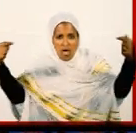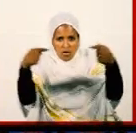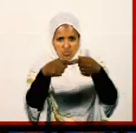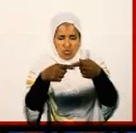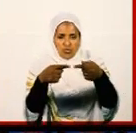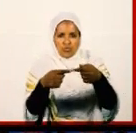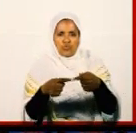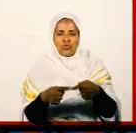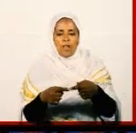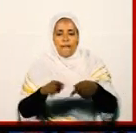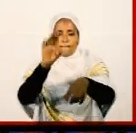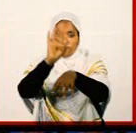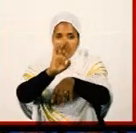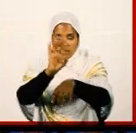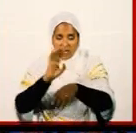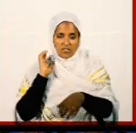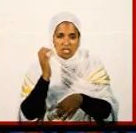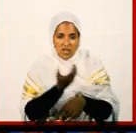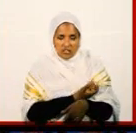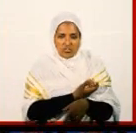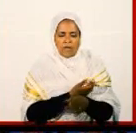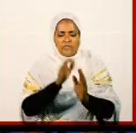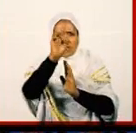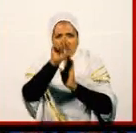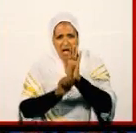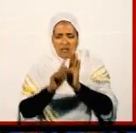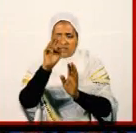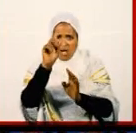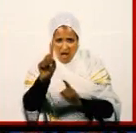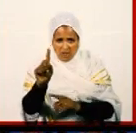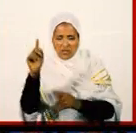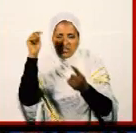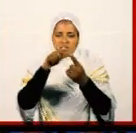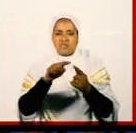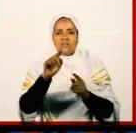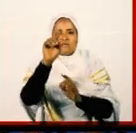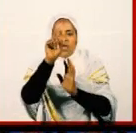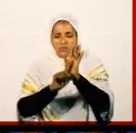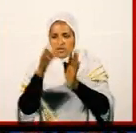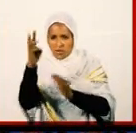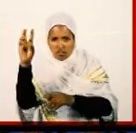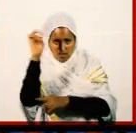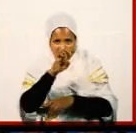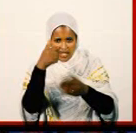ያው በቤተ ክርስቲያናችን ከነሐሴ 1 እስከ 16 የጾም ወቅት